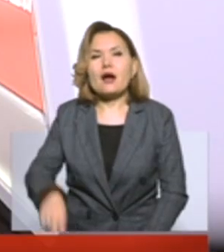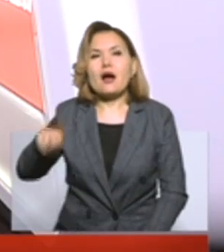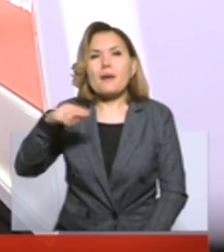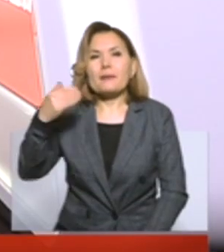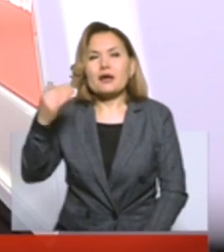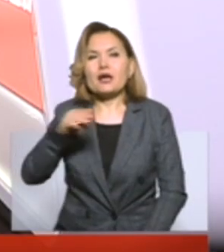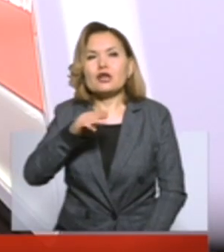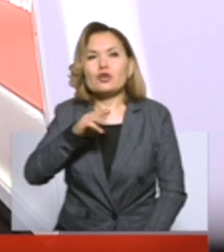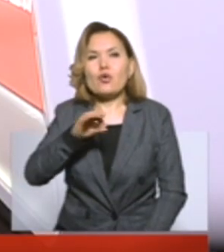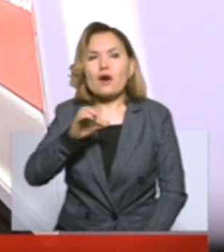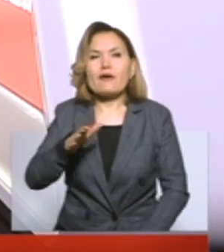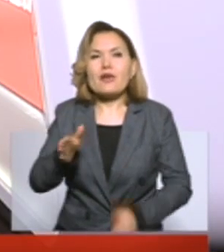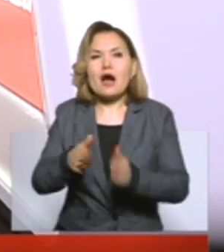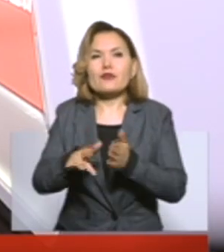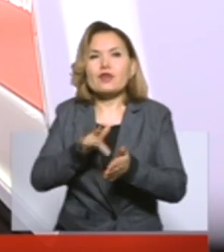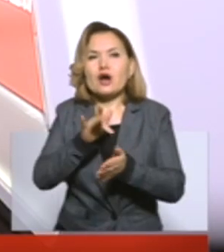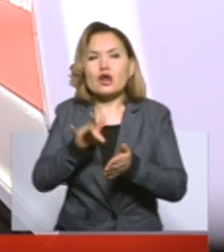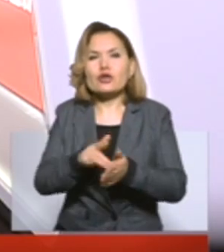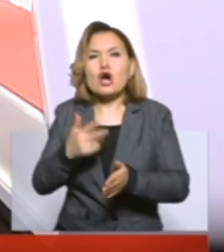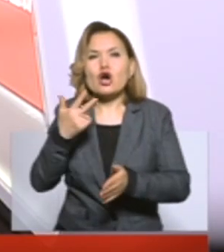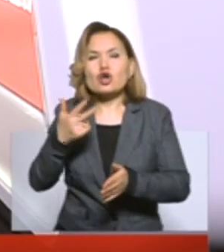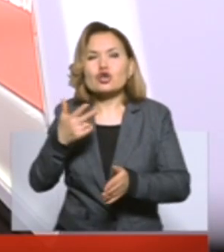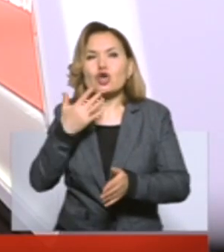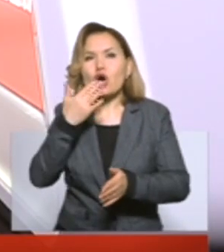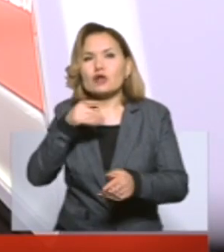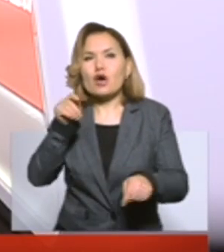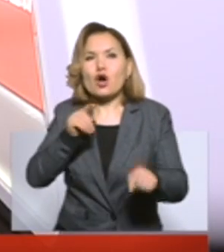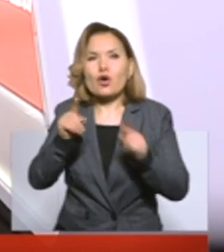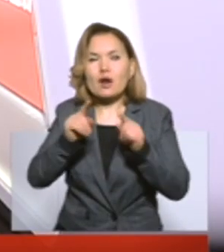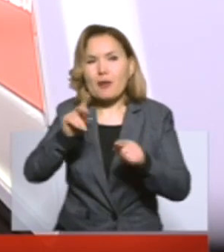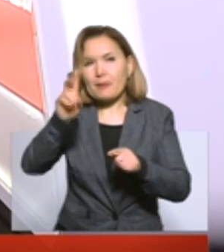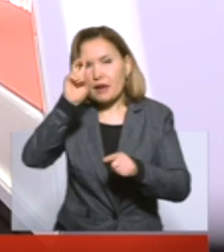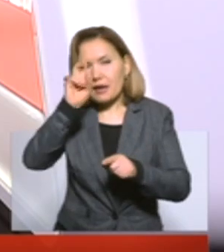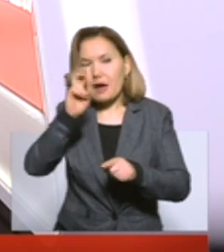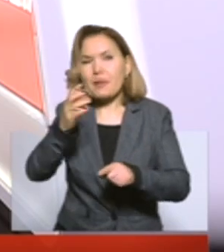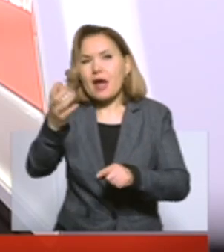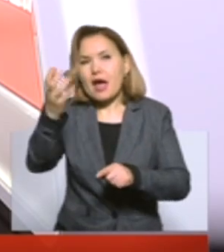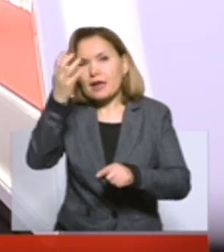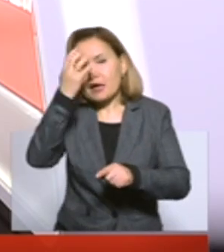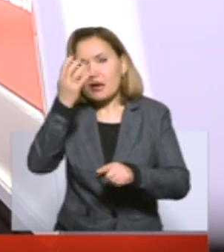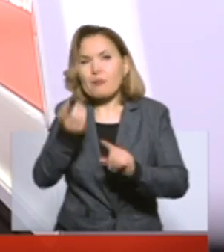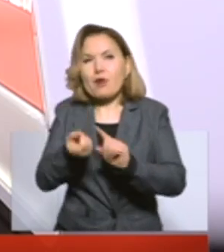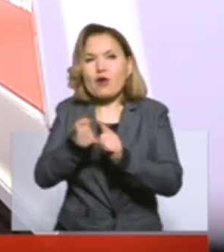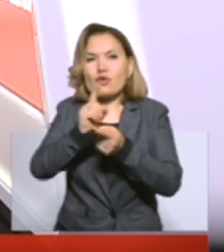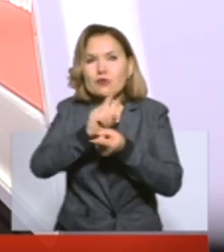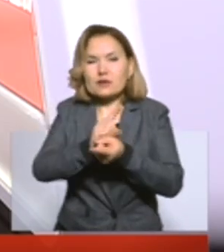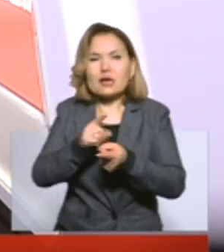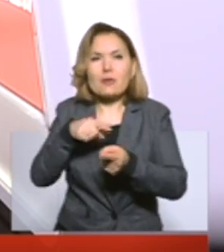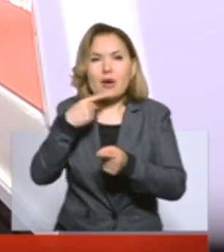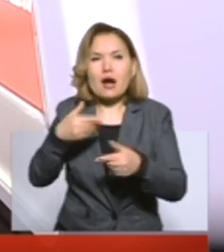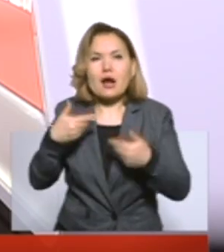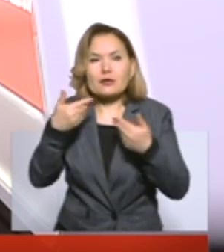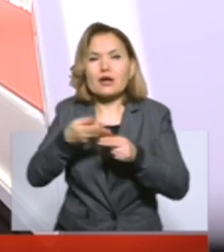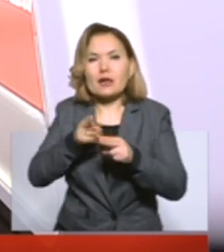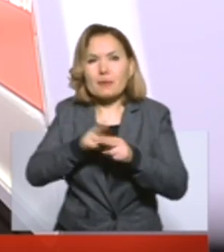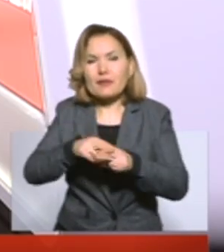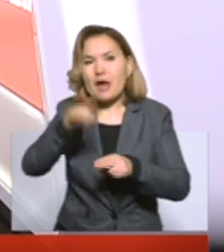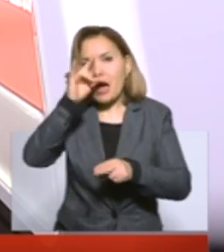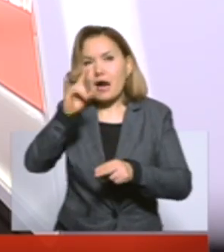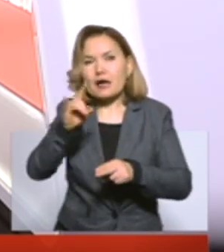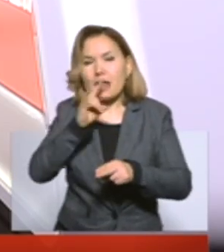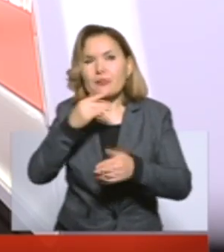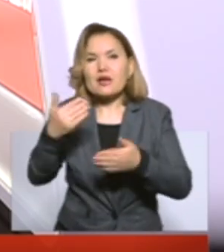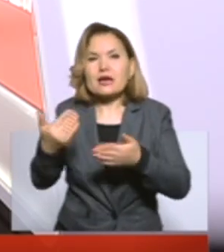Қасым-Жомарт Тоқаев Атырауда өткен 3-ші ұлттық құрылтайда мемлекеттік елтаңбаны өзгерту туралы ұсыныс айтқан болатын. Сонымен